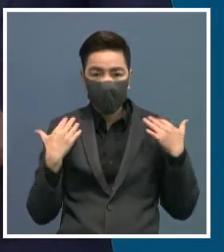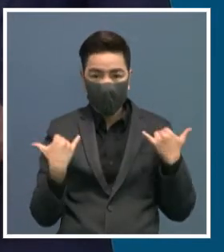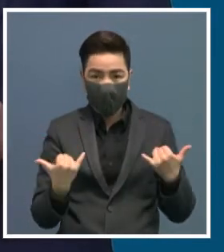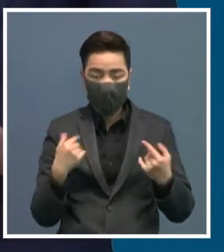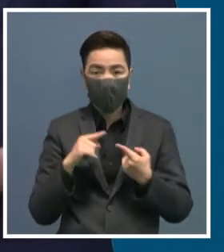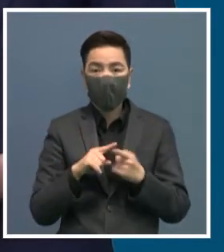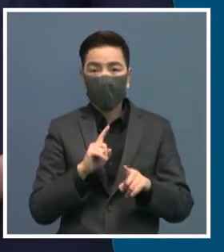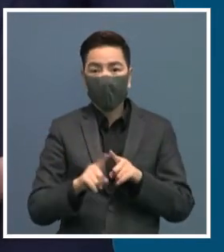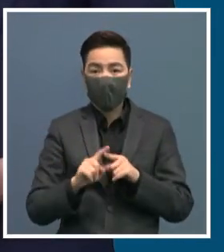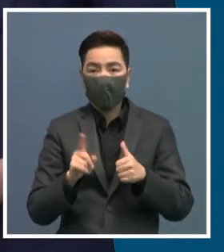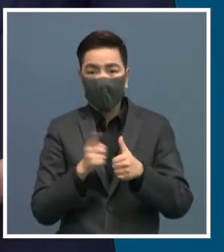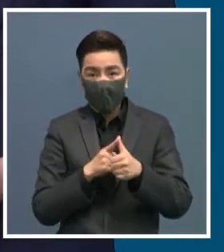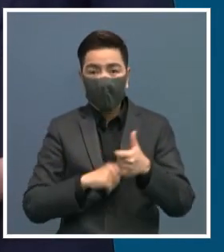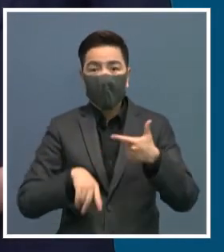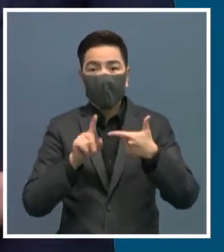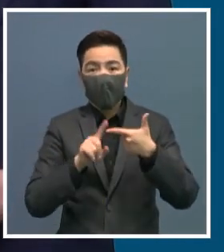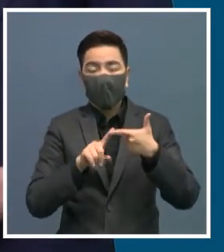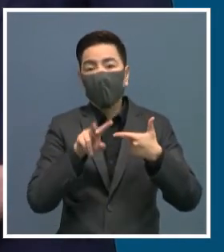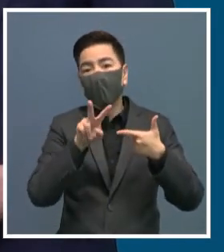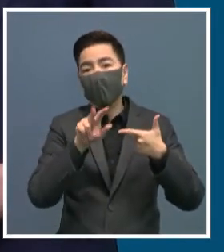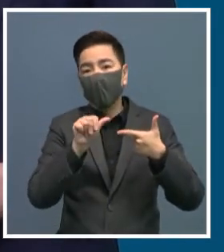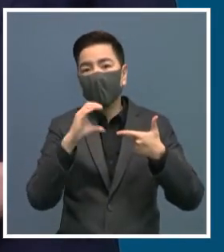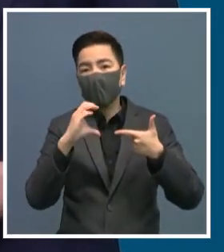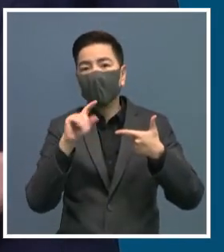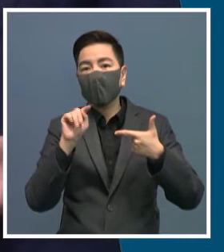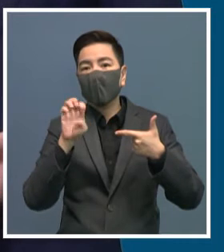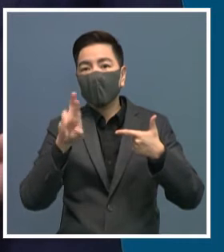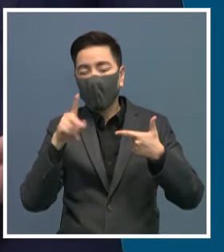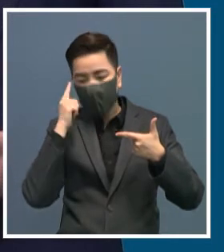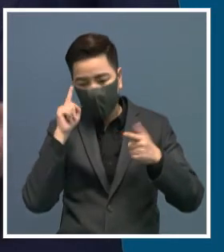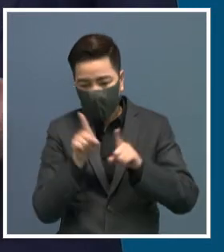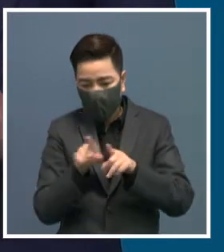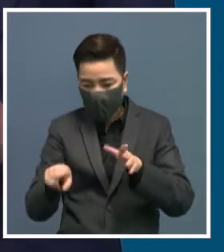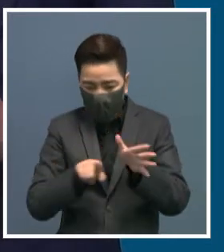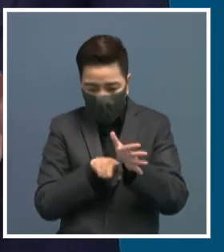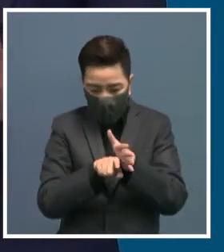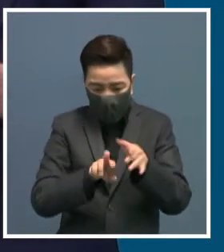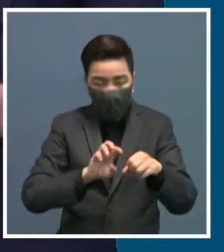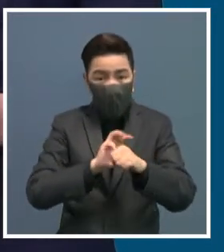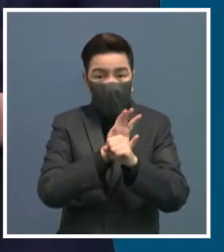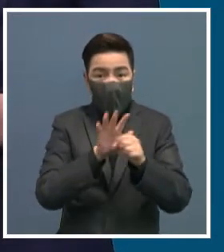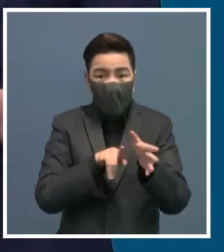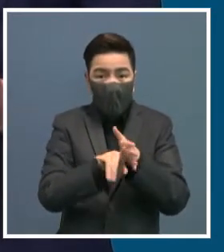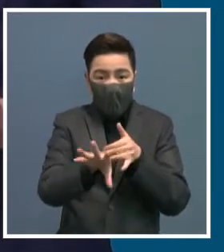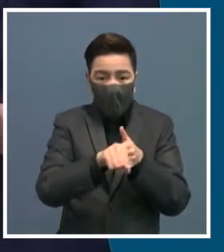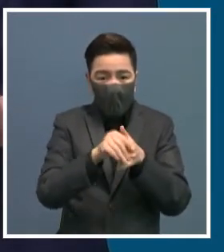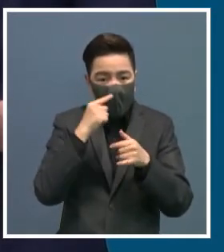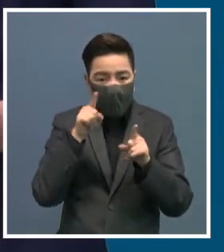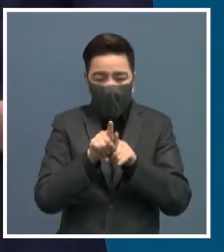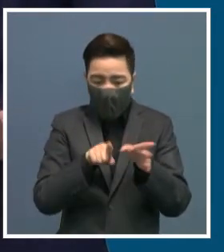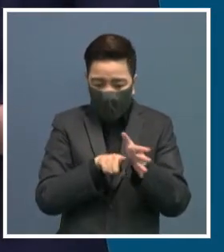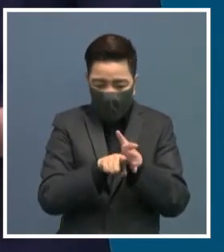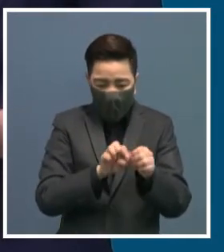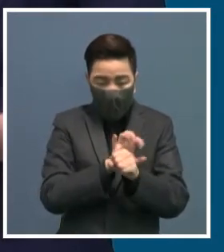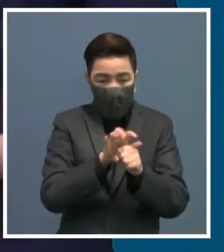นวัตกรรมแบบที่ 2เรียกว่า vectorของไวรัสค่ะมีการที่จานนำเหมือนกับว่าเป็นพาหะเป็นตัว